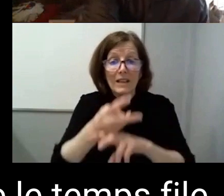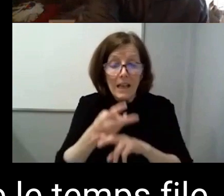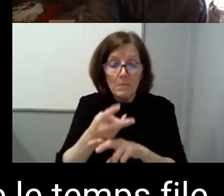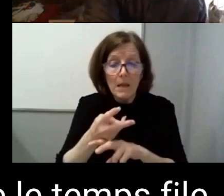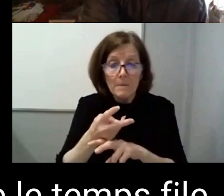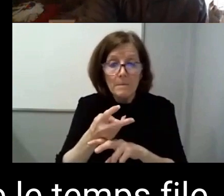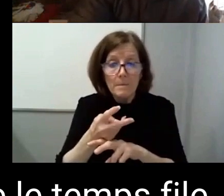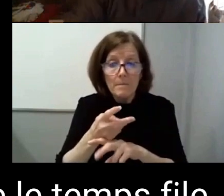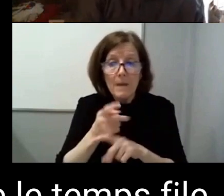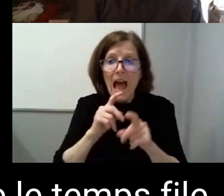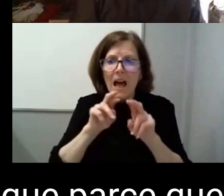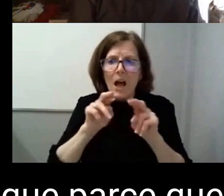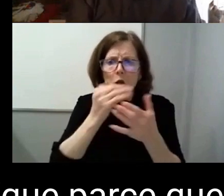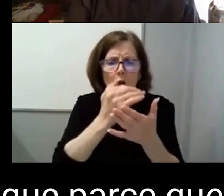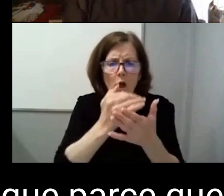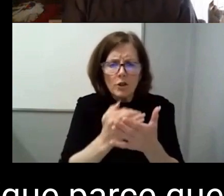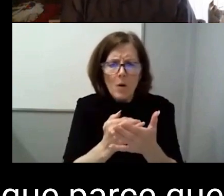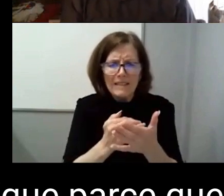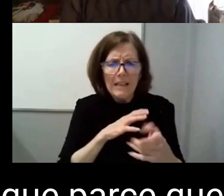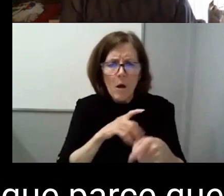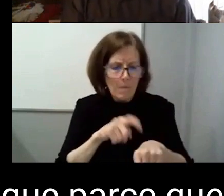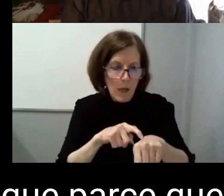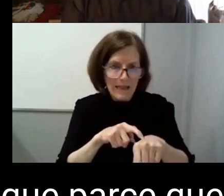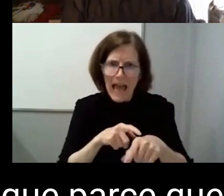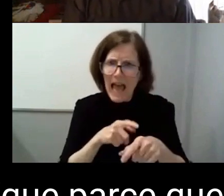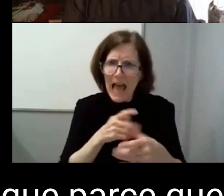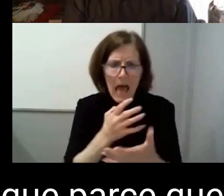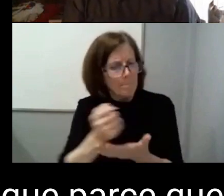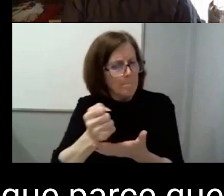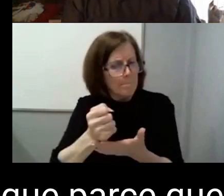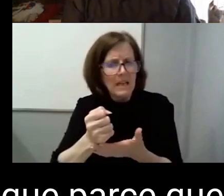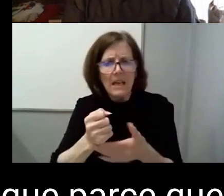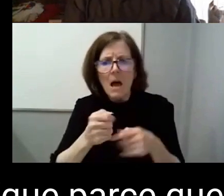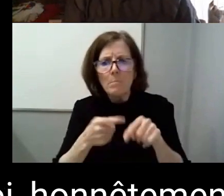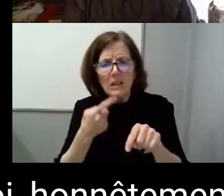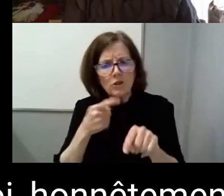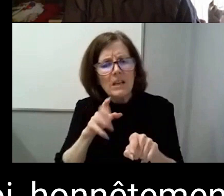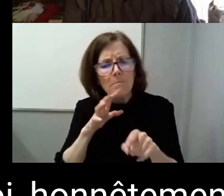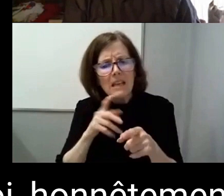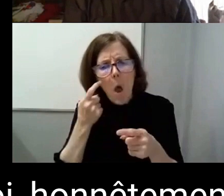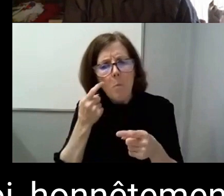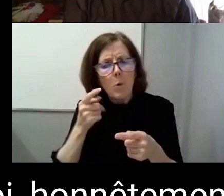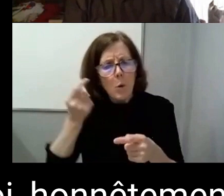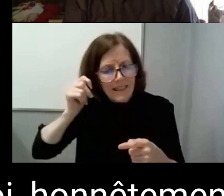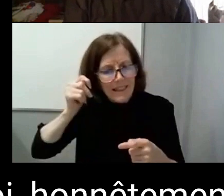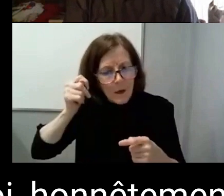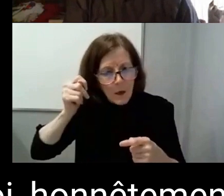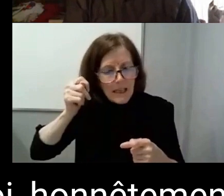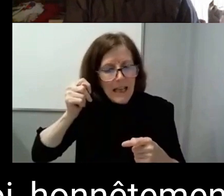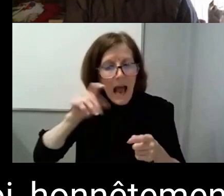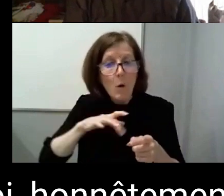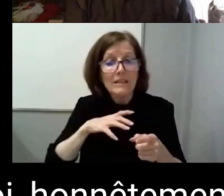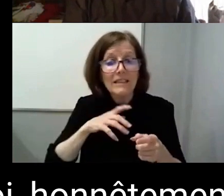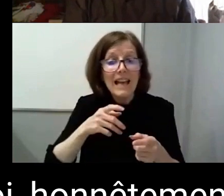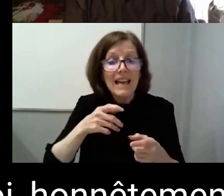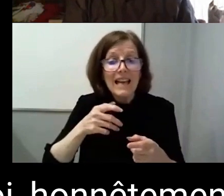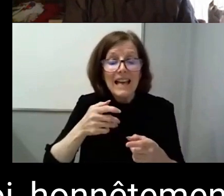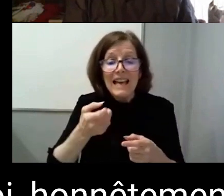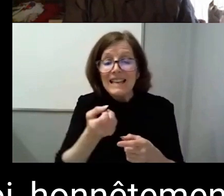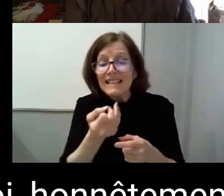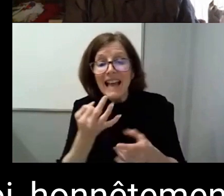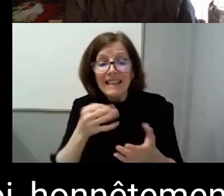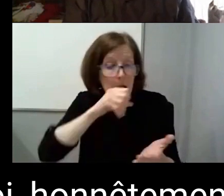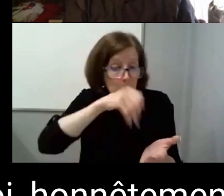sont là, mais comme le temps file, moi, je les ai mis de manière un peu théorique parce que dans certains scénarios, ça peut être utile.